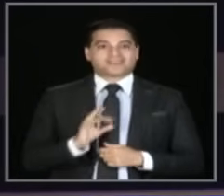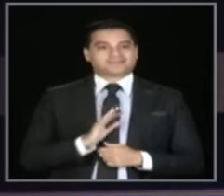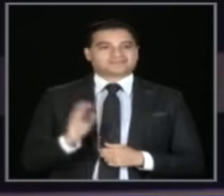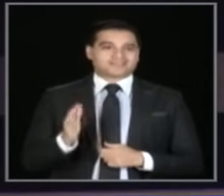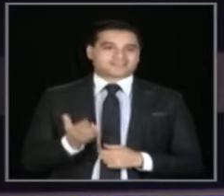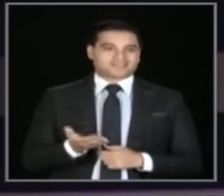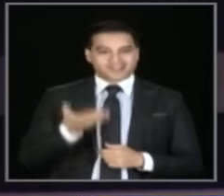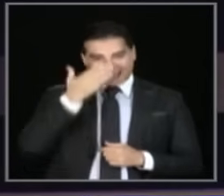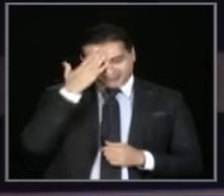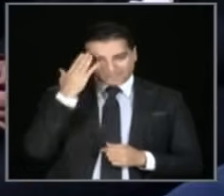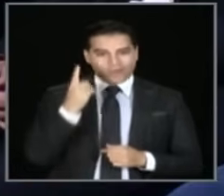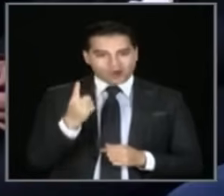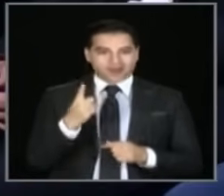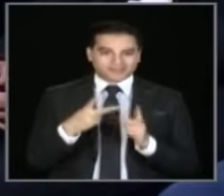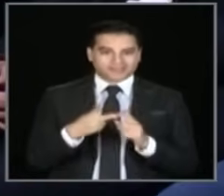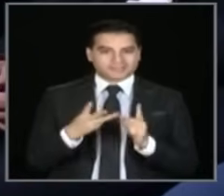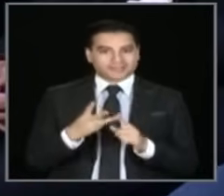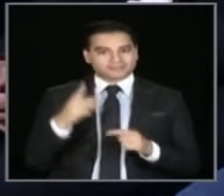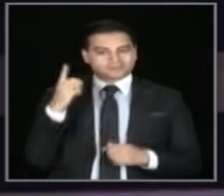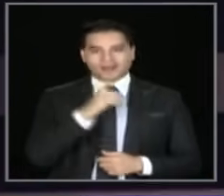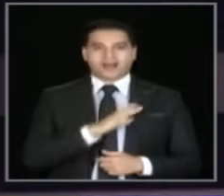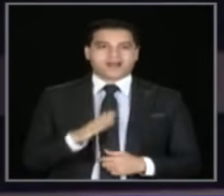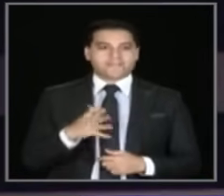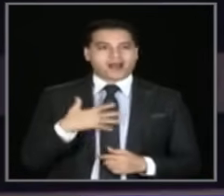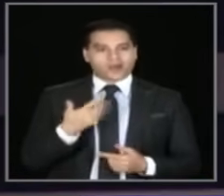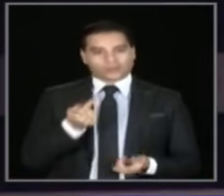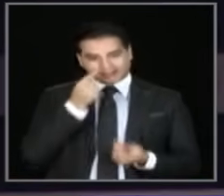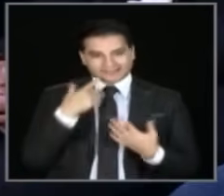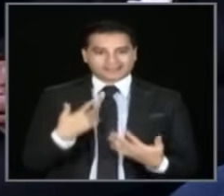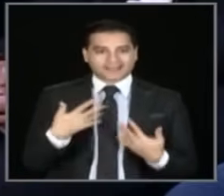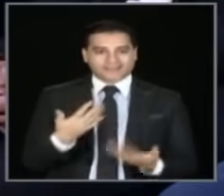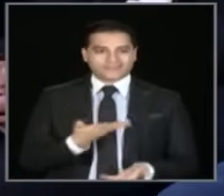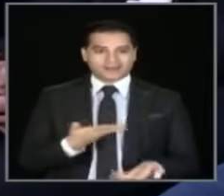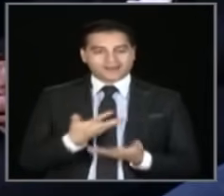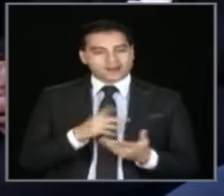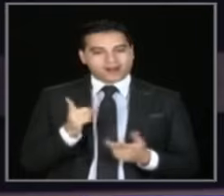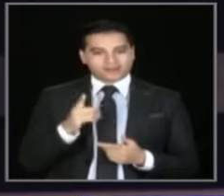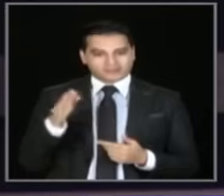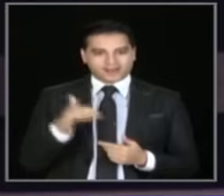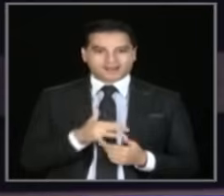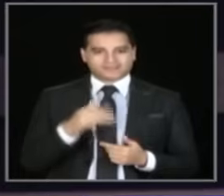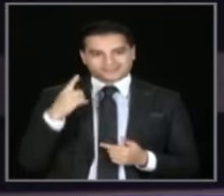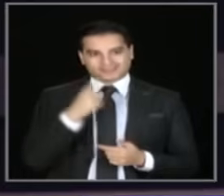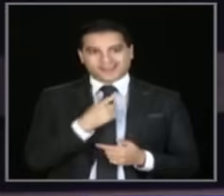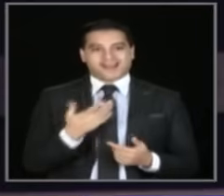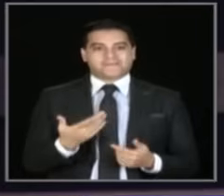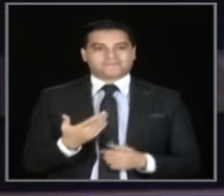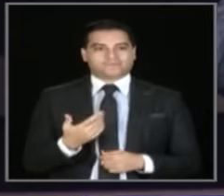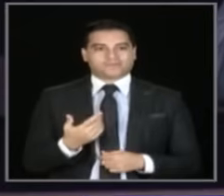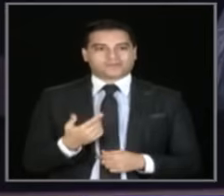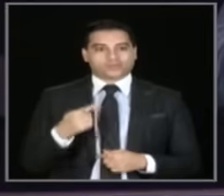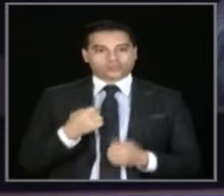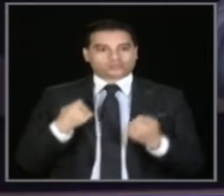بقى دلعناكوا كتير. انت عايزين تدلعوا كده على طول؟ لا تعالوا بقى. ماشي خلاص بقى. بعدين